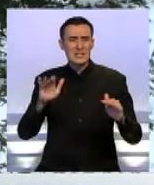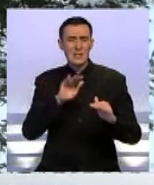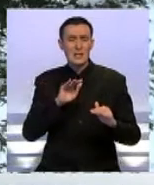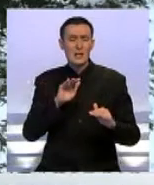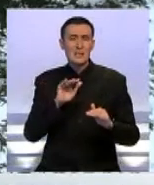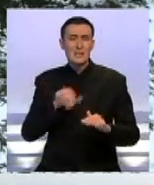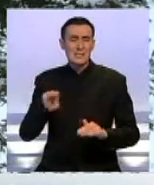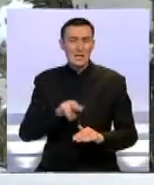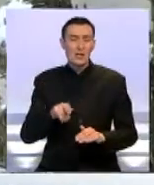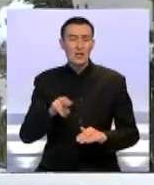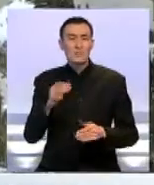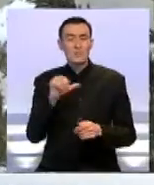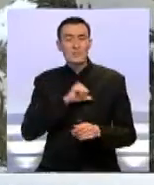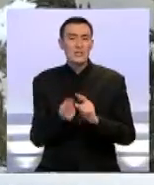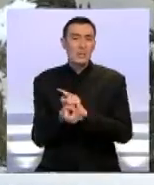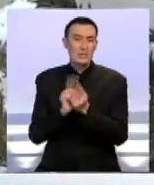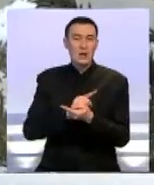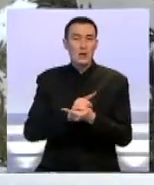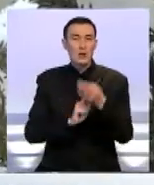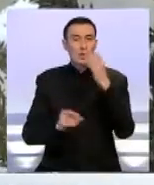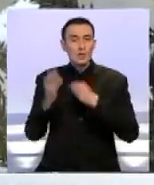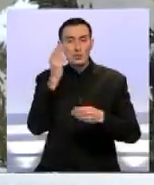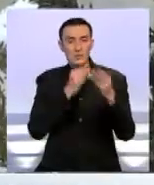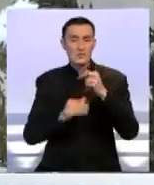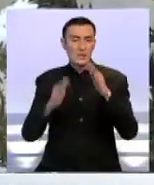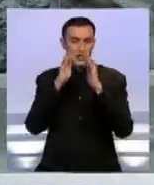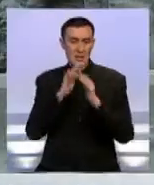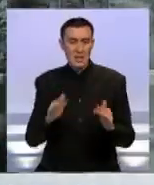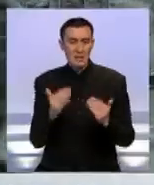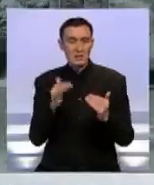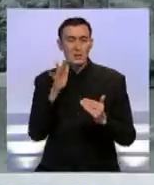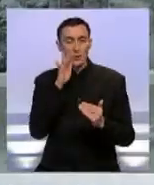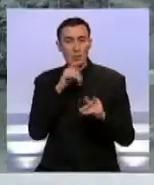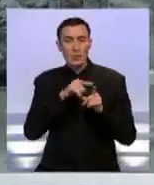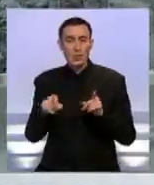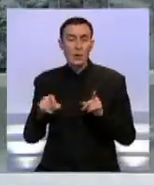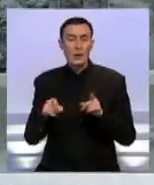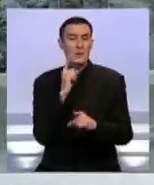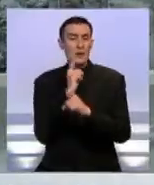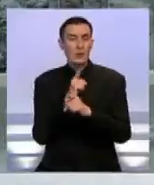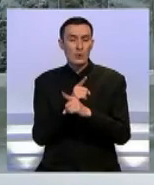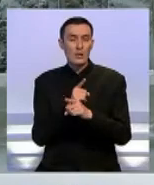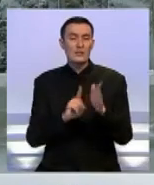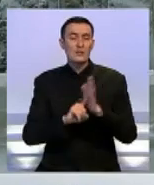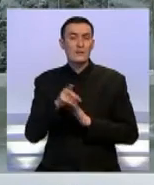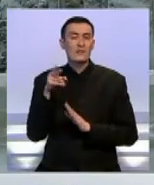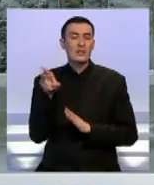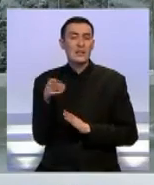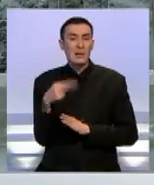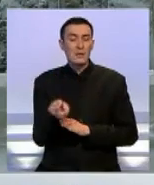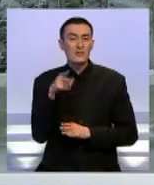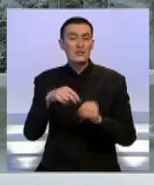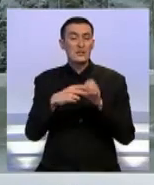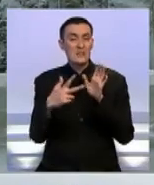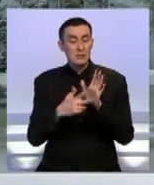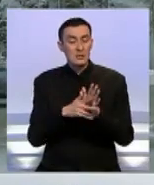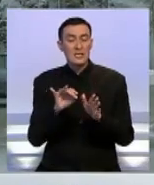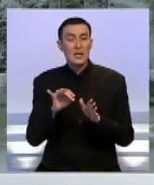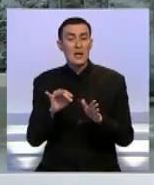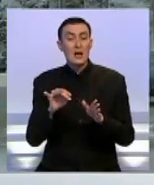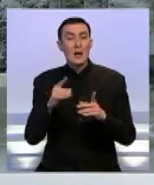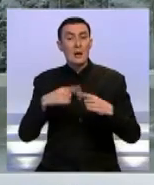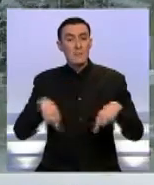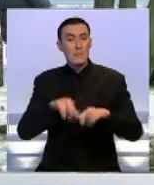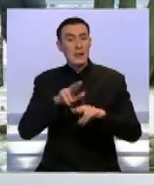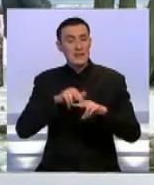перешли на искусственное оформление утренников. Срок моратория истекает в январе 2018 года, но лесники Минэкологии и